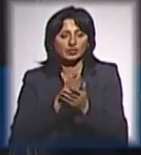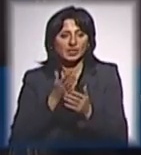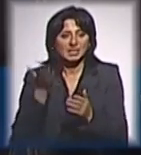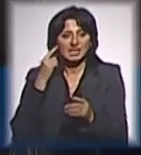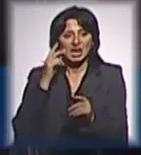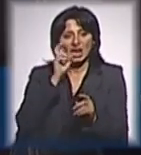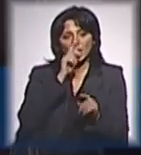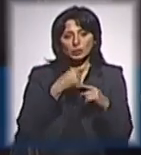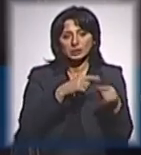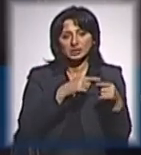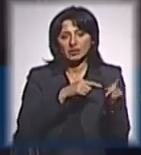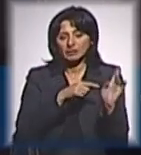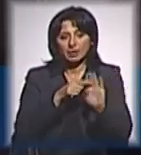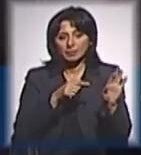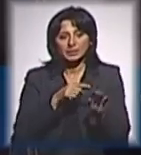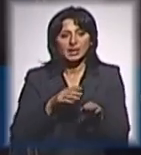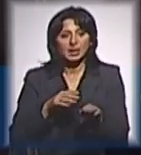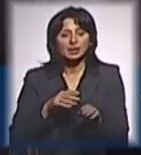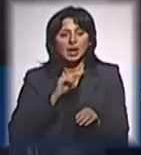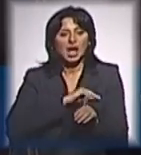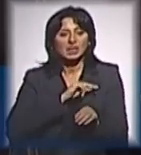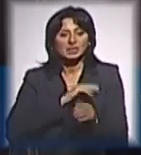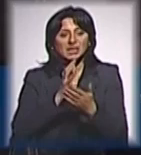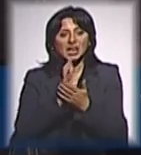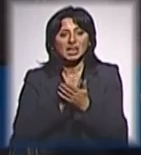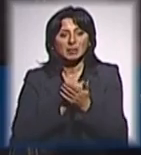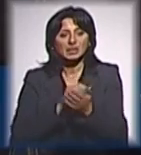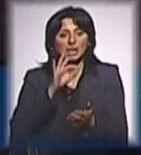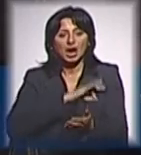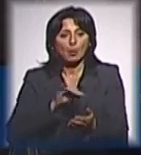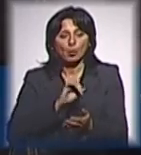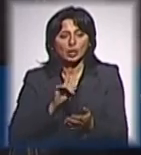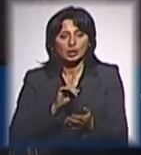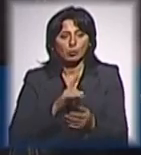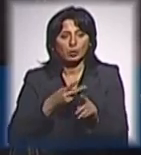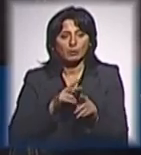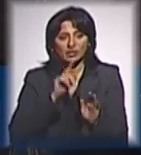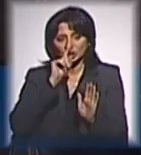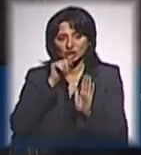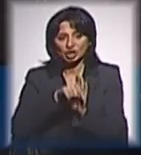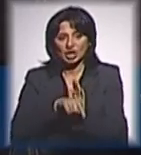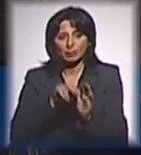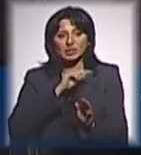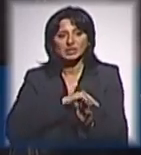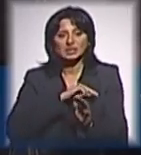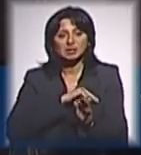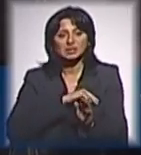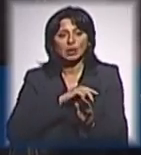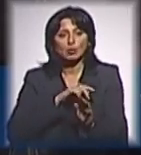წინა ხელისუფლებასთან შედარებით, ეს იყო ადმინისტრაციული რესურსის გამოუყენებლობა. ანუ ჩარევა